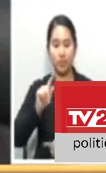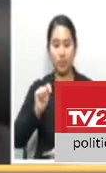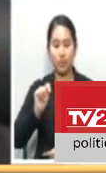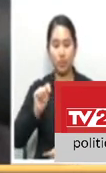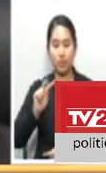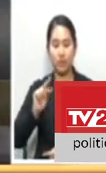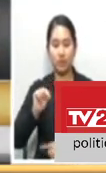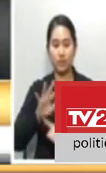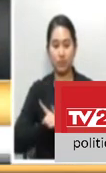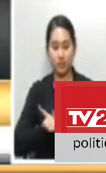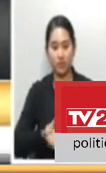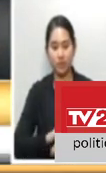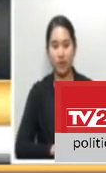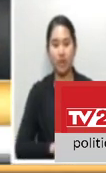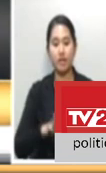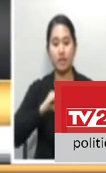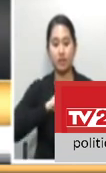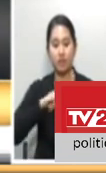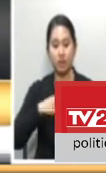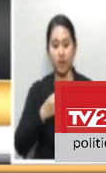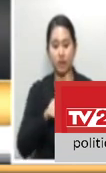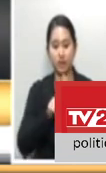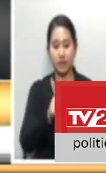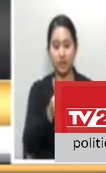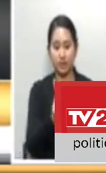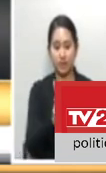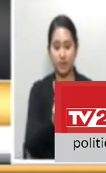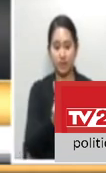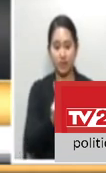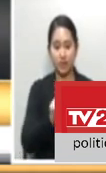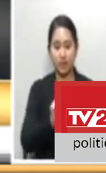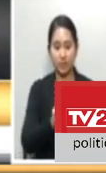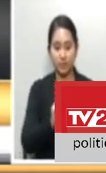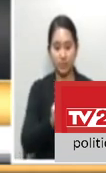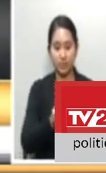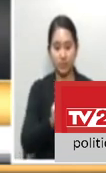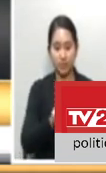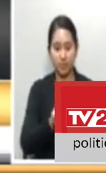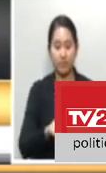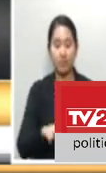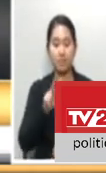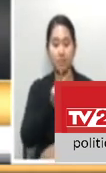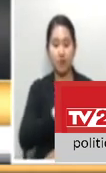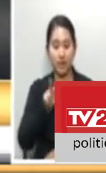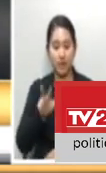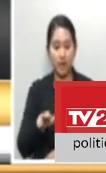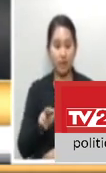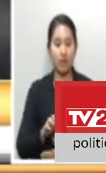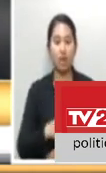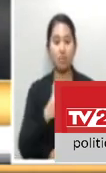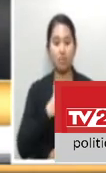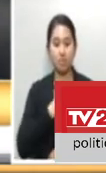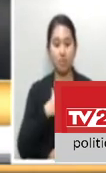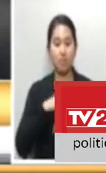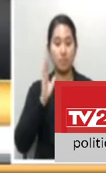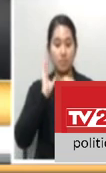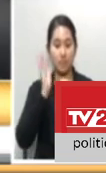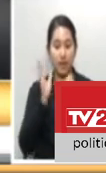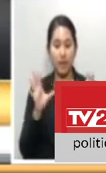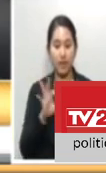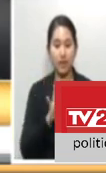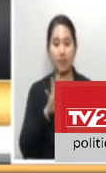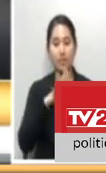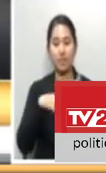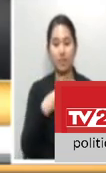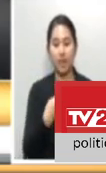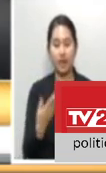รจากจังหวัดศรีสะเกษพรรคเพื่อไทยผมขออภิปรายแสดงความคิดเห็นเกี่ยวกับงบประมาณร่